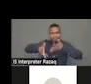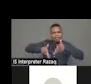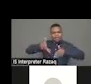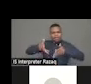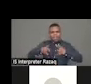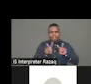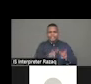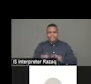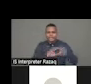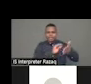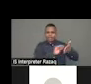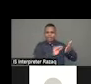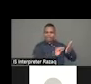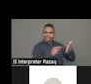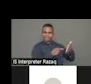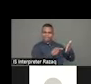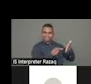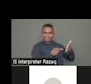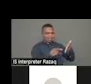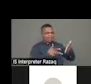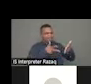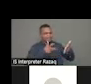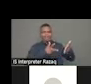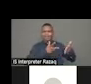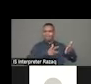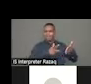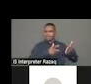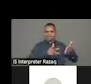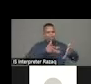turi kwiga nawe mu by'ukuri nubwo atabasha kumva.